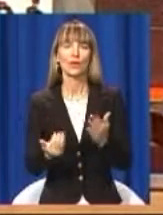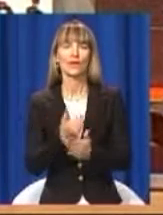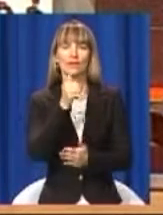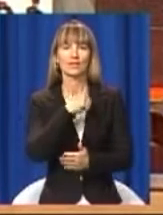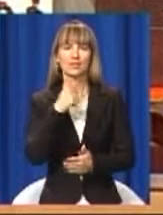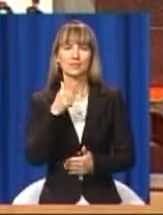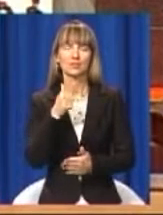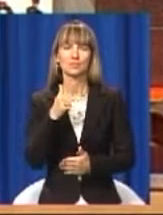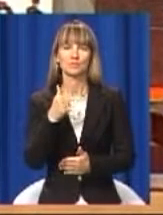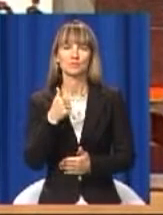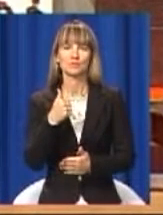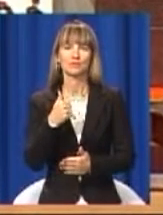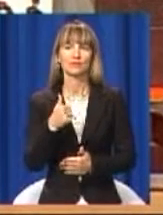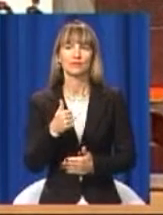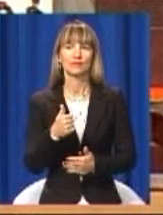рік?